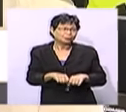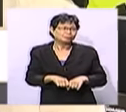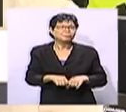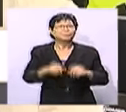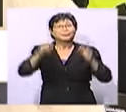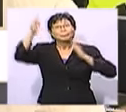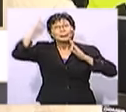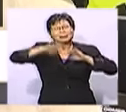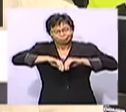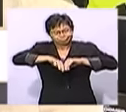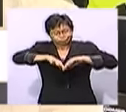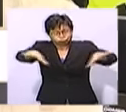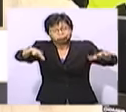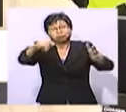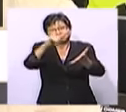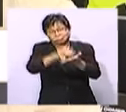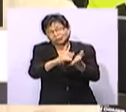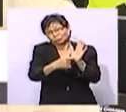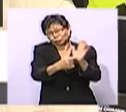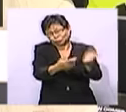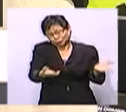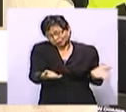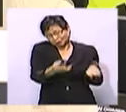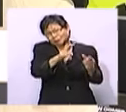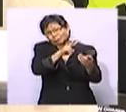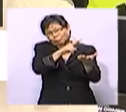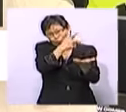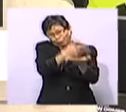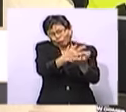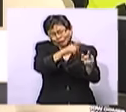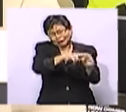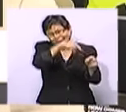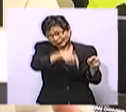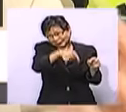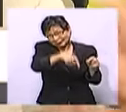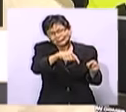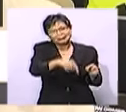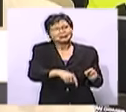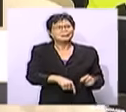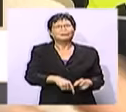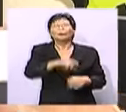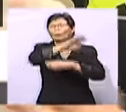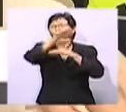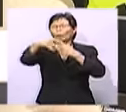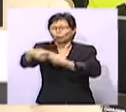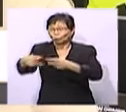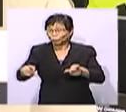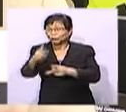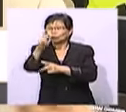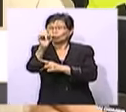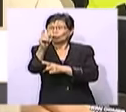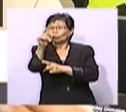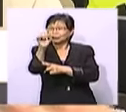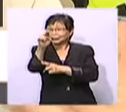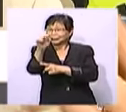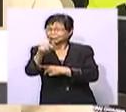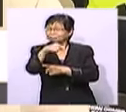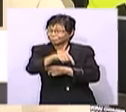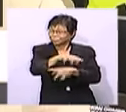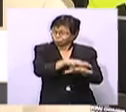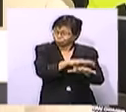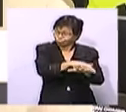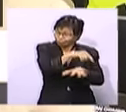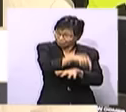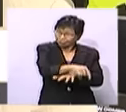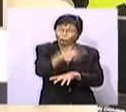country and that shows very much here in Port Klang as well, because this is where the container traffic is. So for